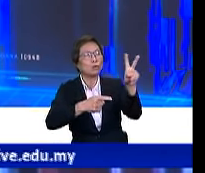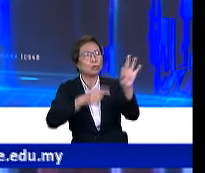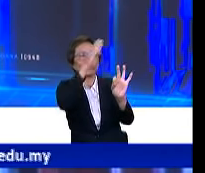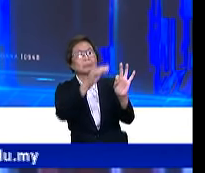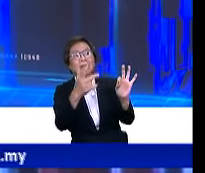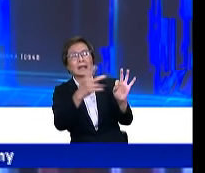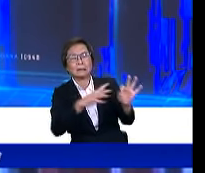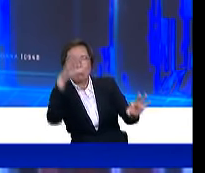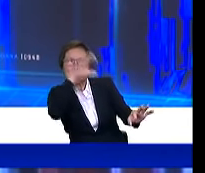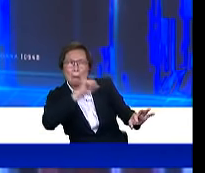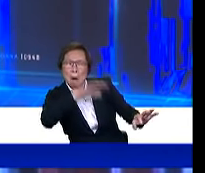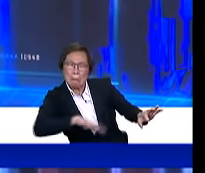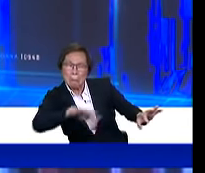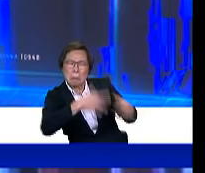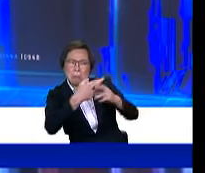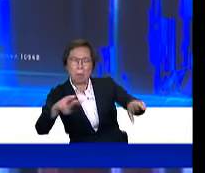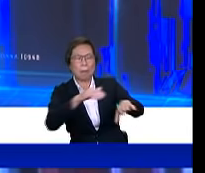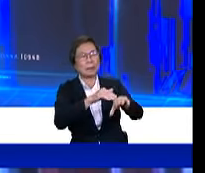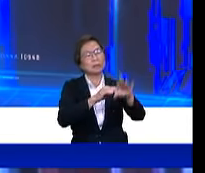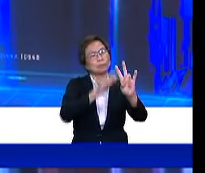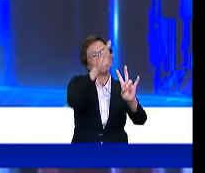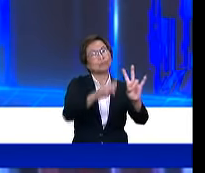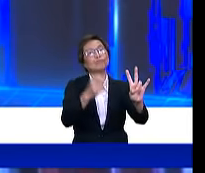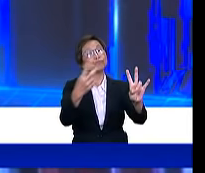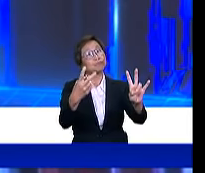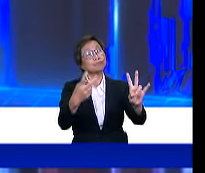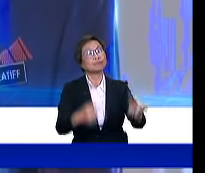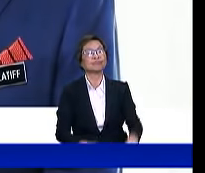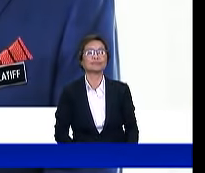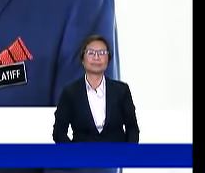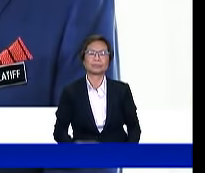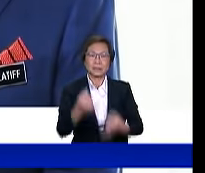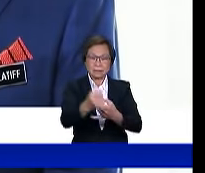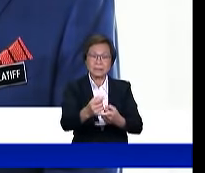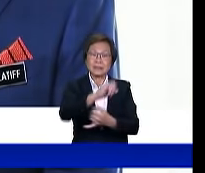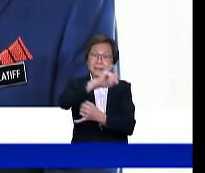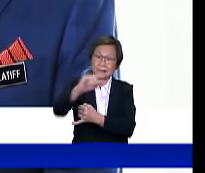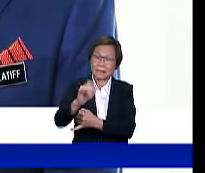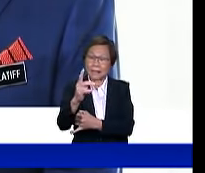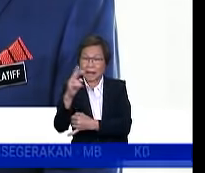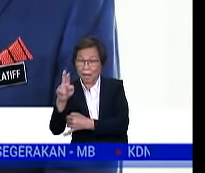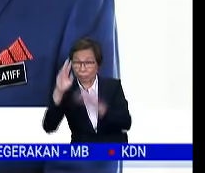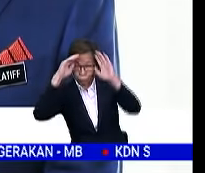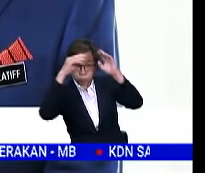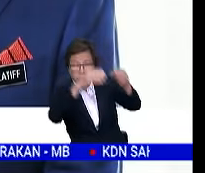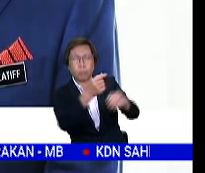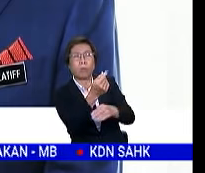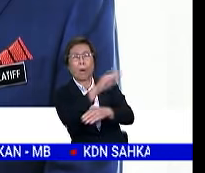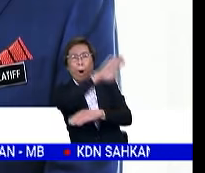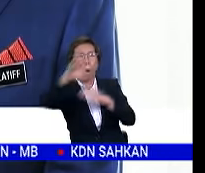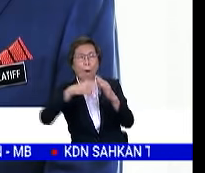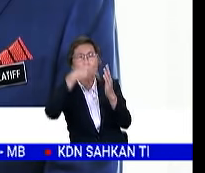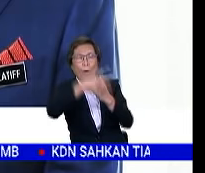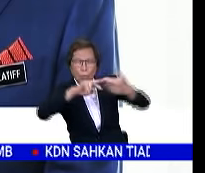Mac lalu dan dijangka siap pada 7 Disember depan. Mengikut skop Jabatan Kerja Raya JKR, kos keseluruhan